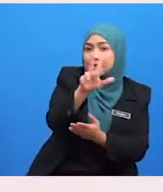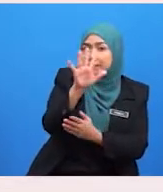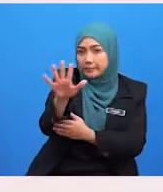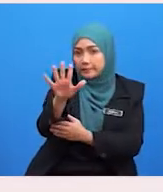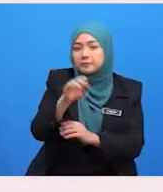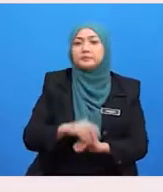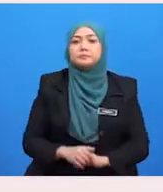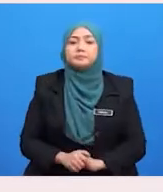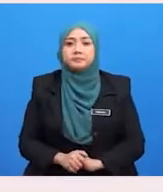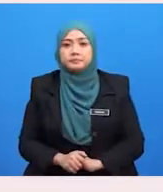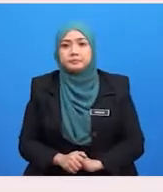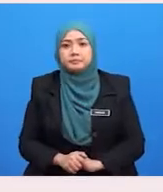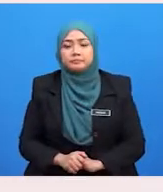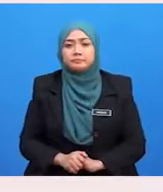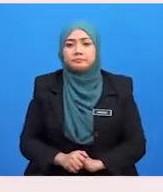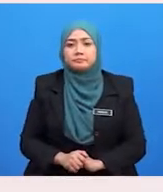RM6,435.